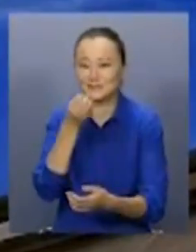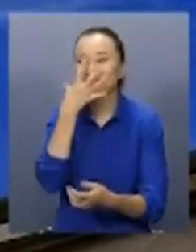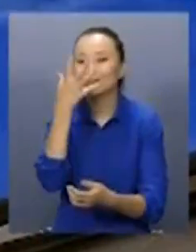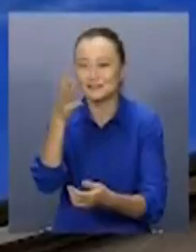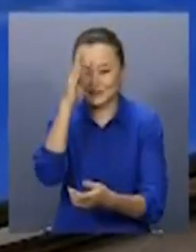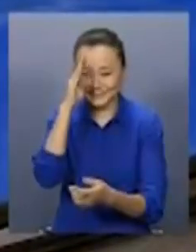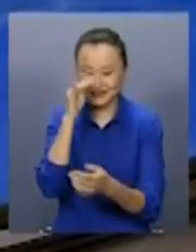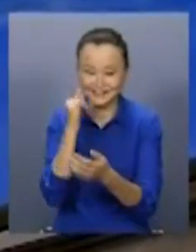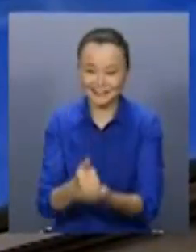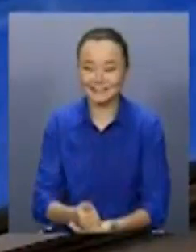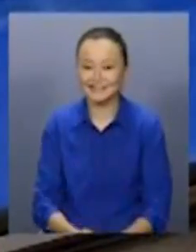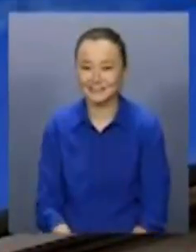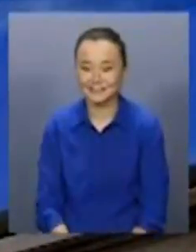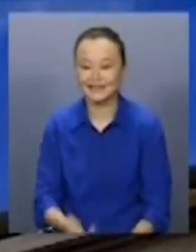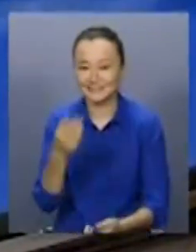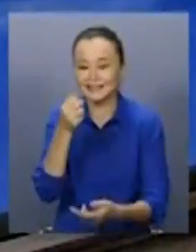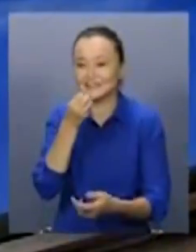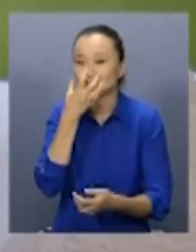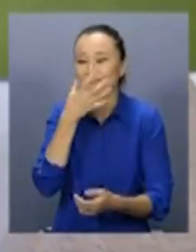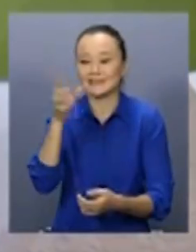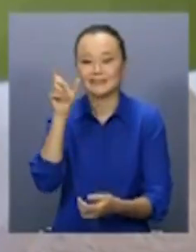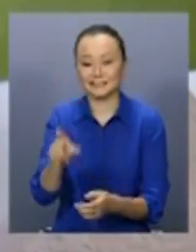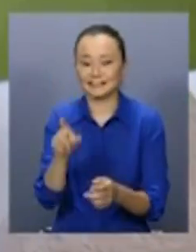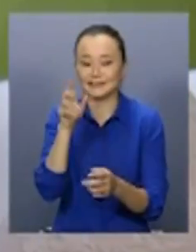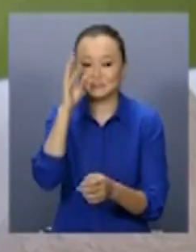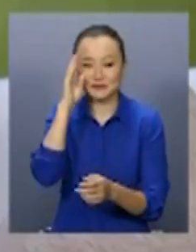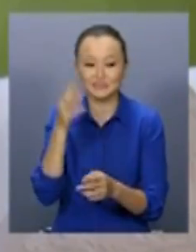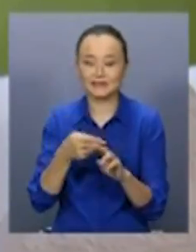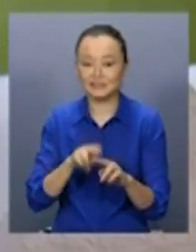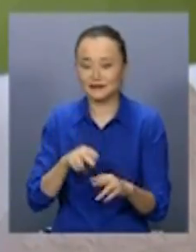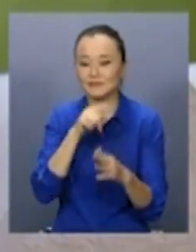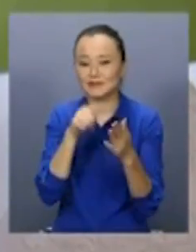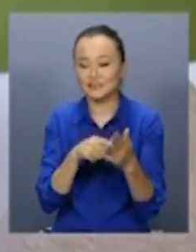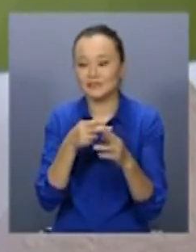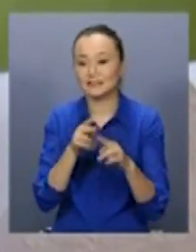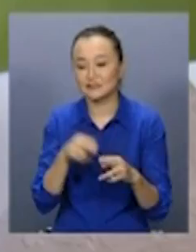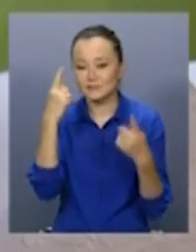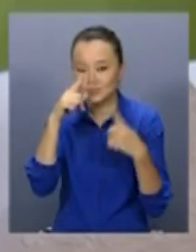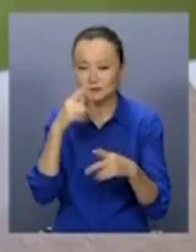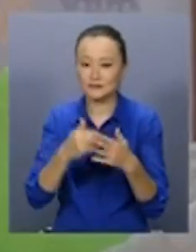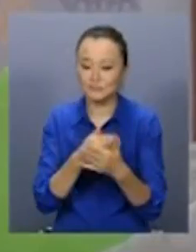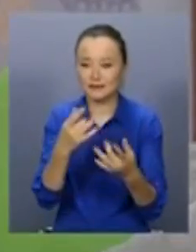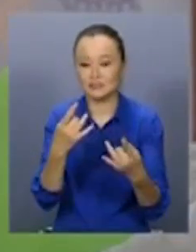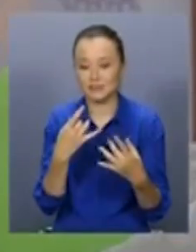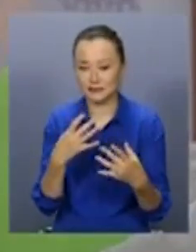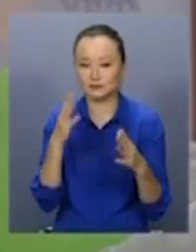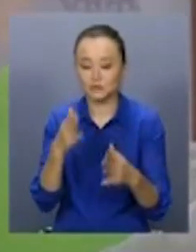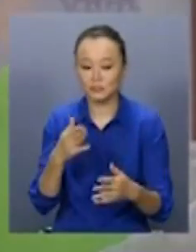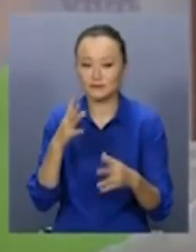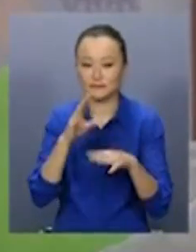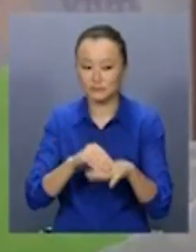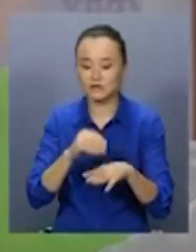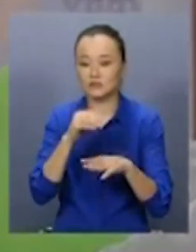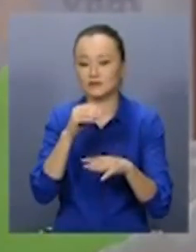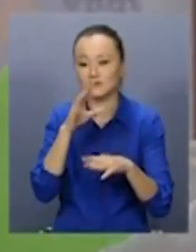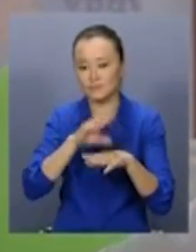Гүл жігітке. Гүл де ол жігіт. Гүл болып тұрған жігітке арнадыңыз. Тамаша. Соңғы сұрағым болсын, шығармашылық жаңалықтарыңызбен бөліссеңіз, кеш өткізу ойда